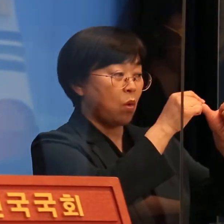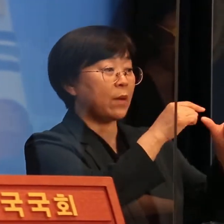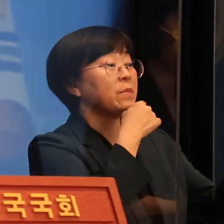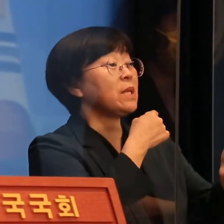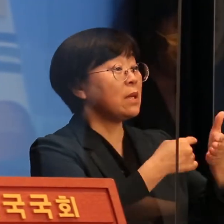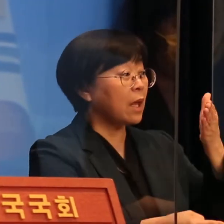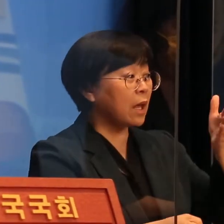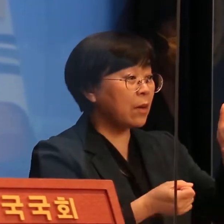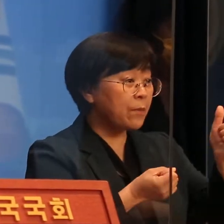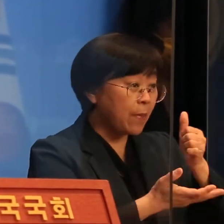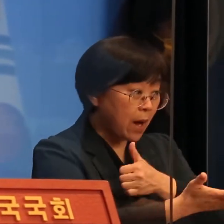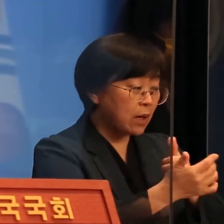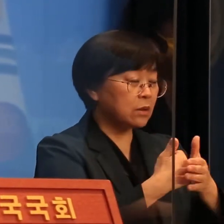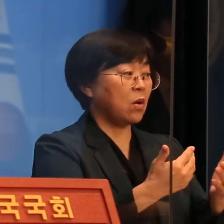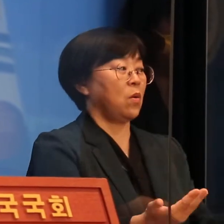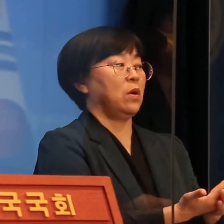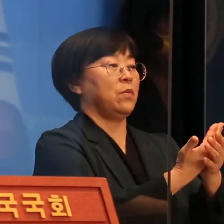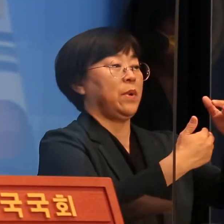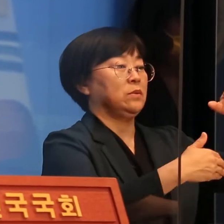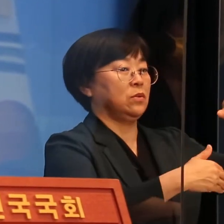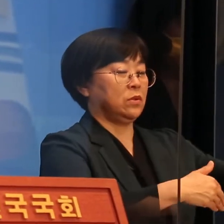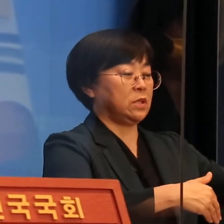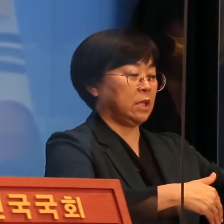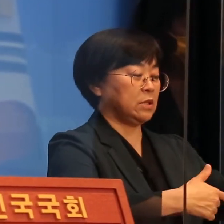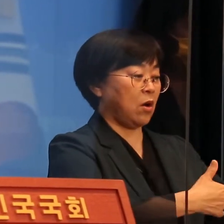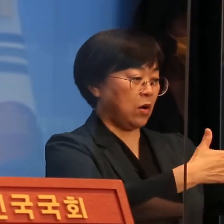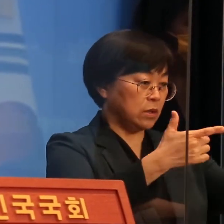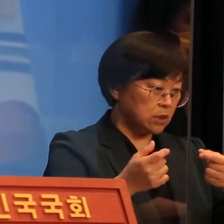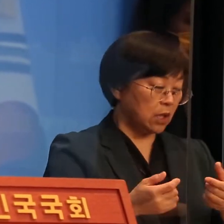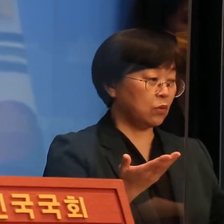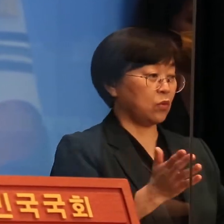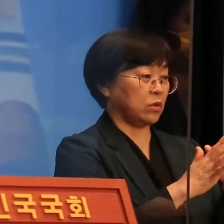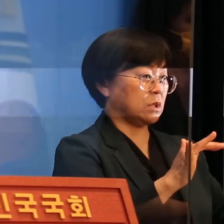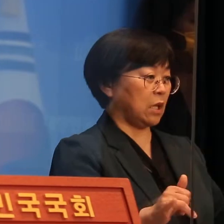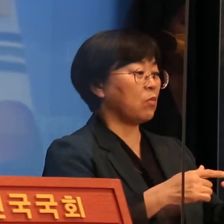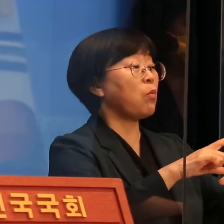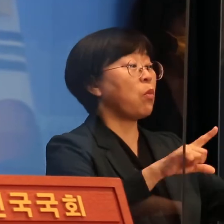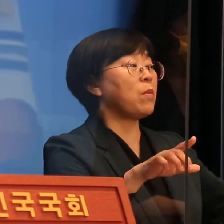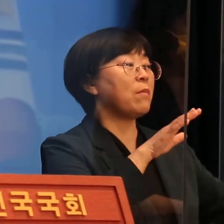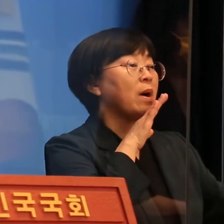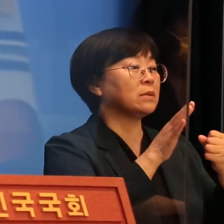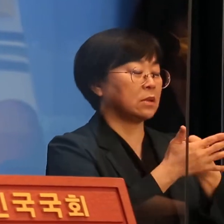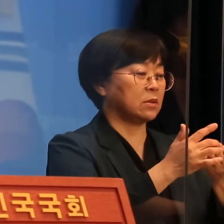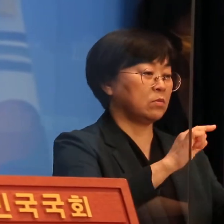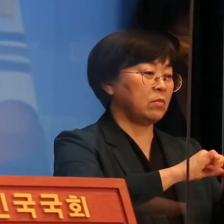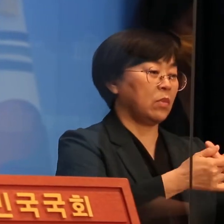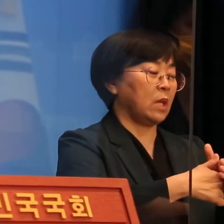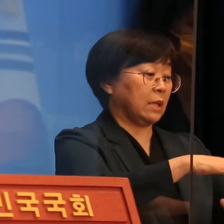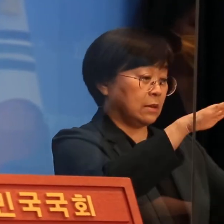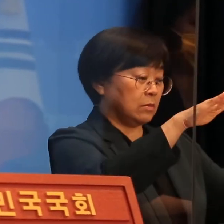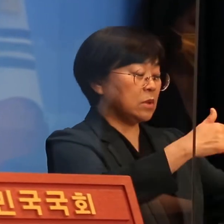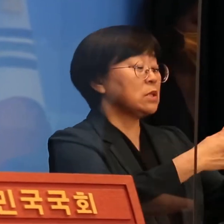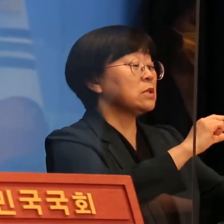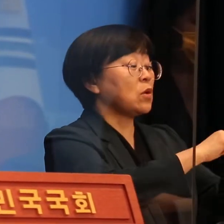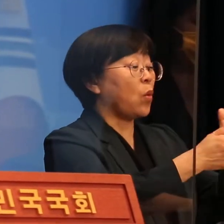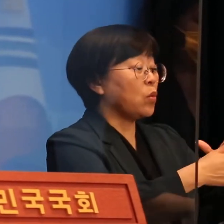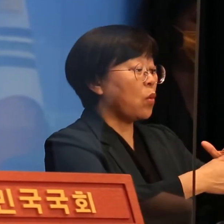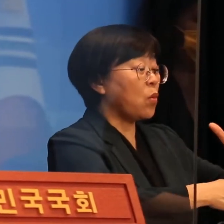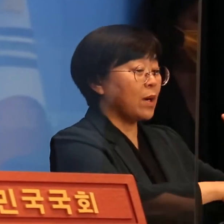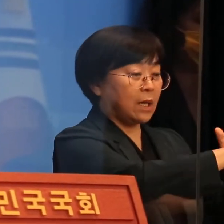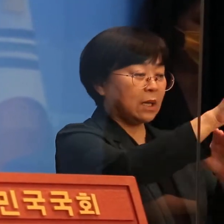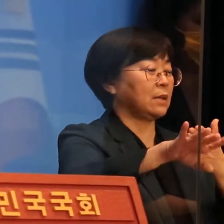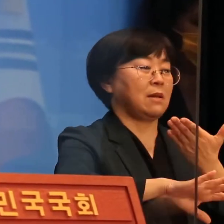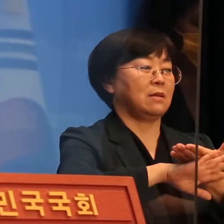영향은 화력발전소 전체 노동자에게는 보편적이지만 그 정도는 차별적이라는 것이